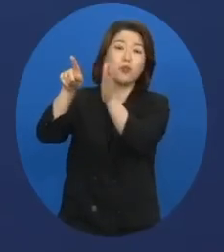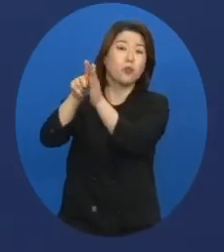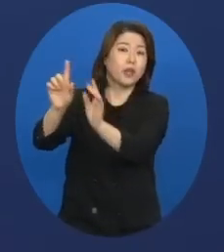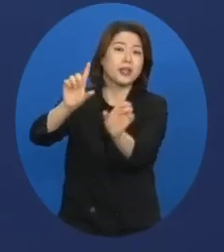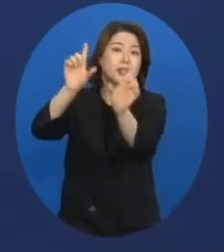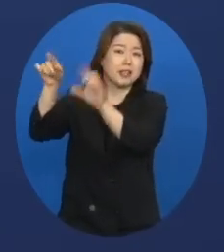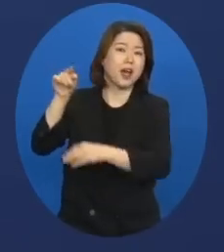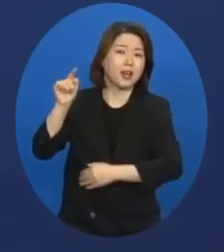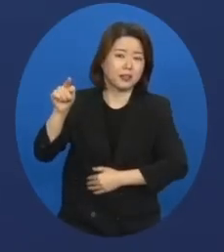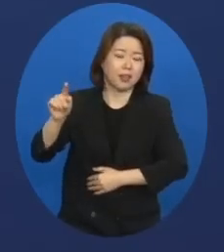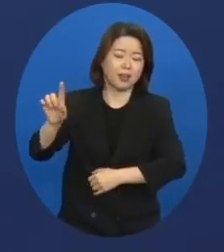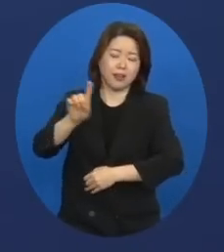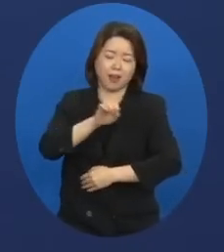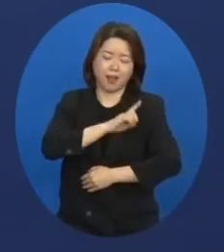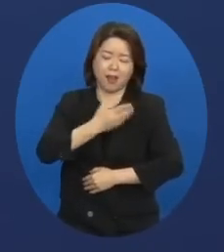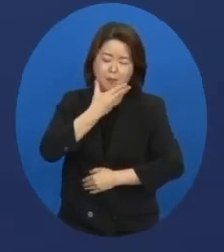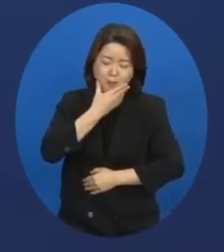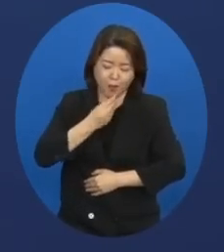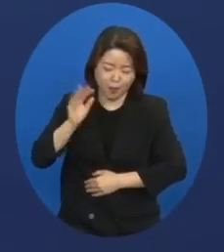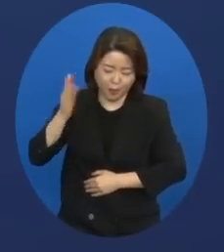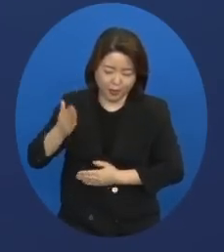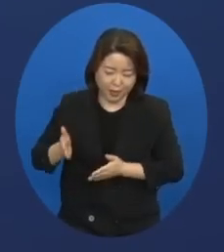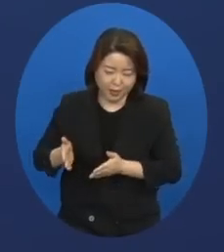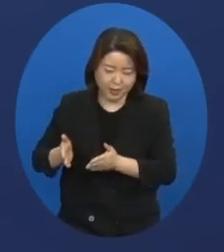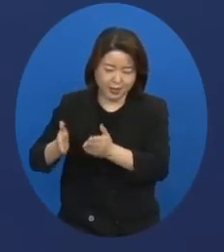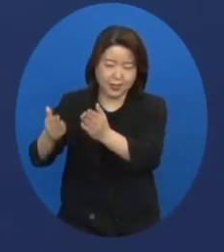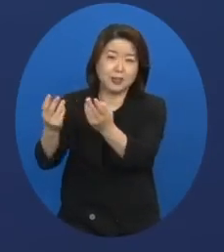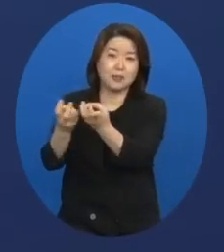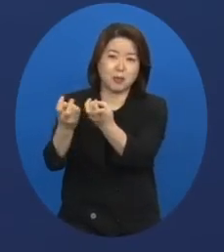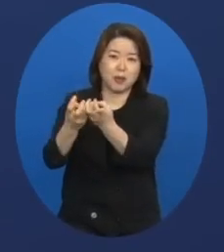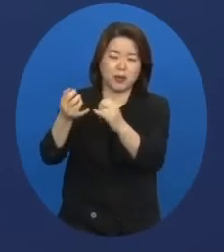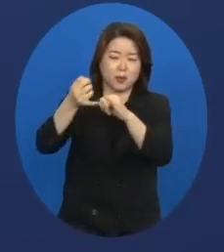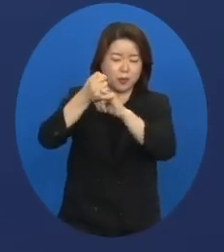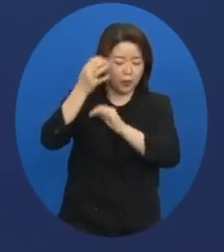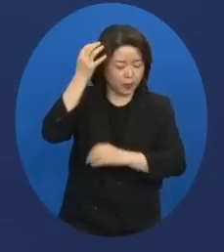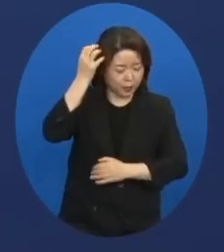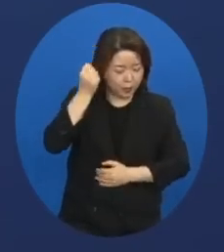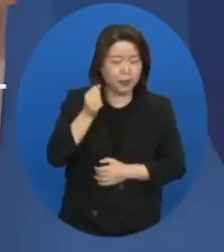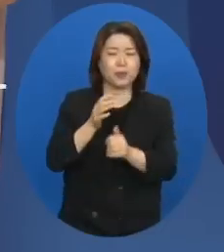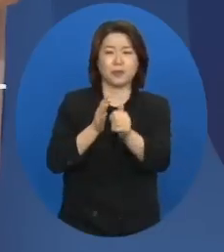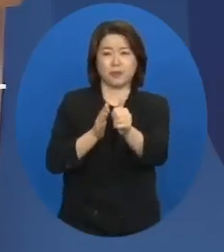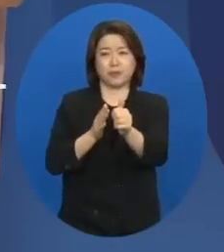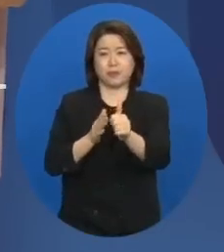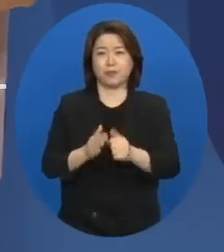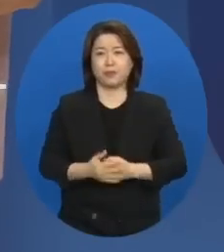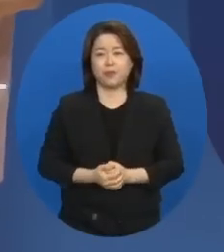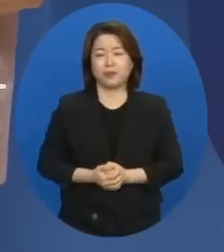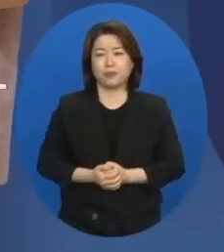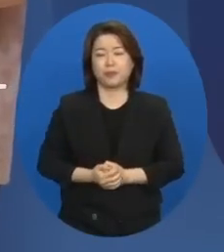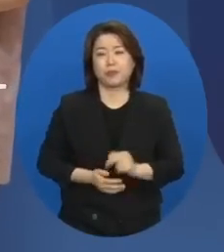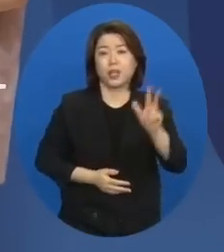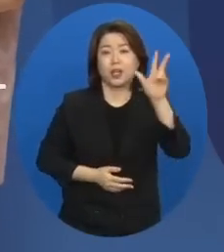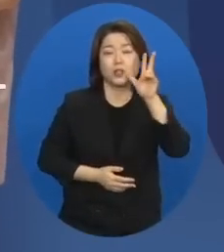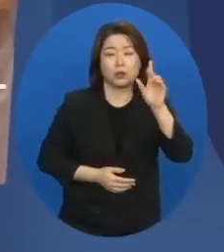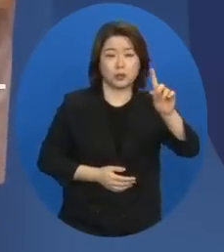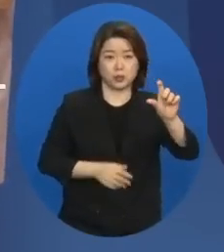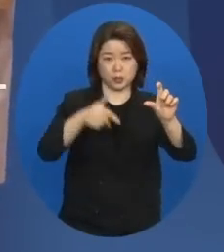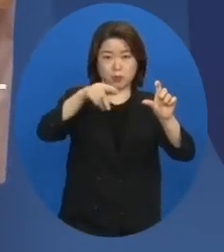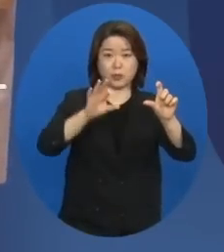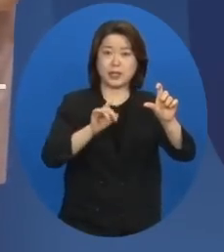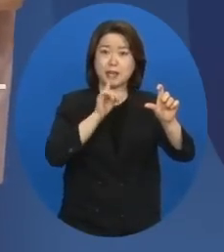것이 가장 복된 길이라는 사실을 명심하셔야 합니다. 이 여호수아 15장